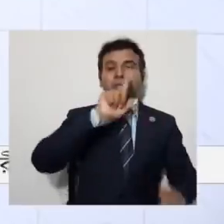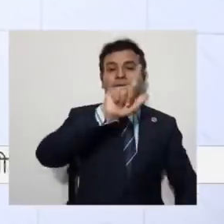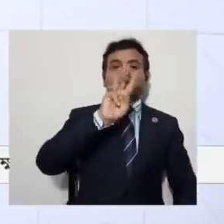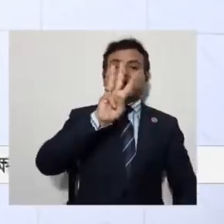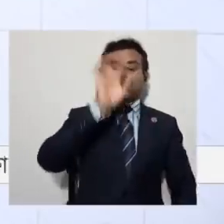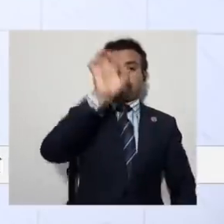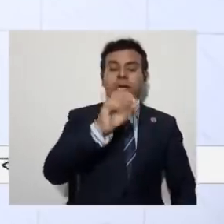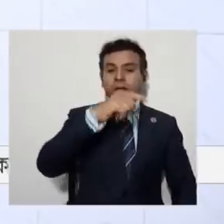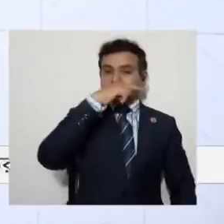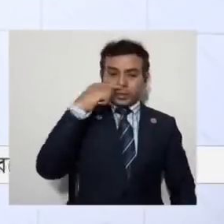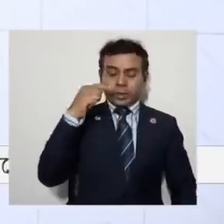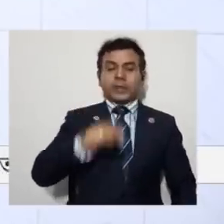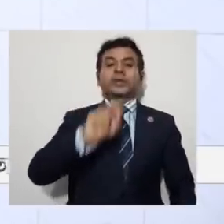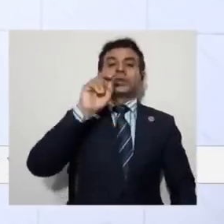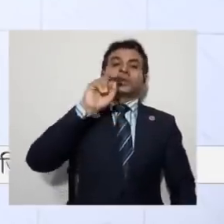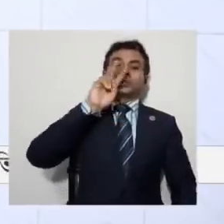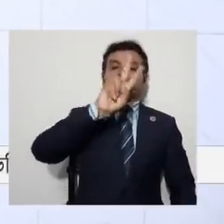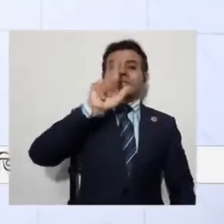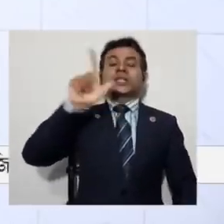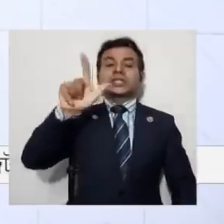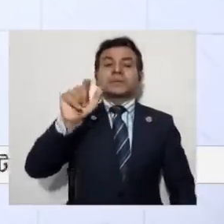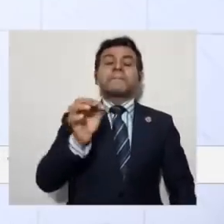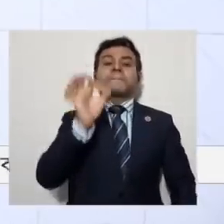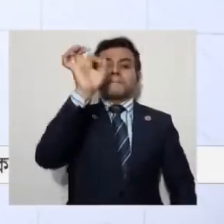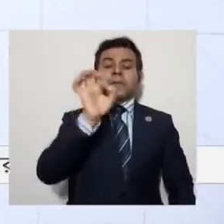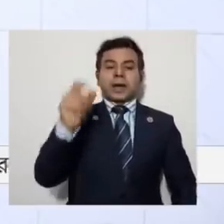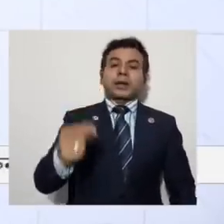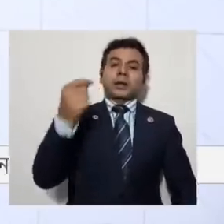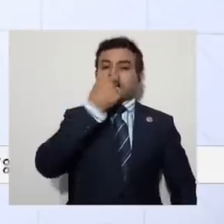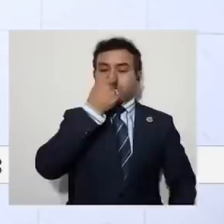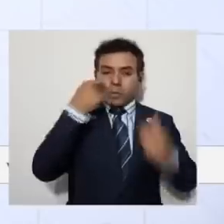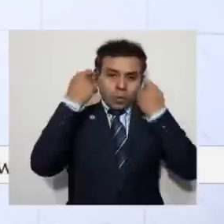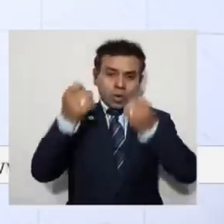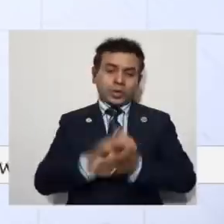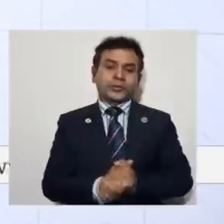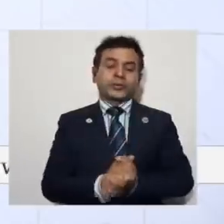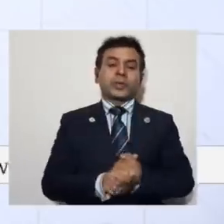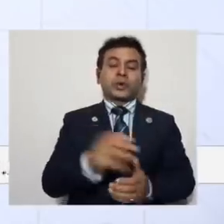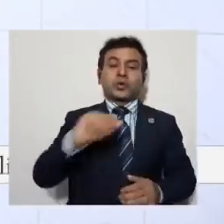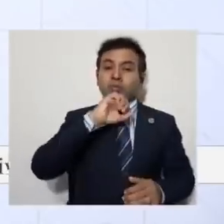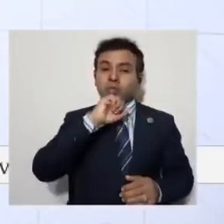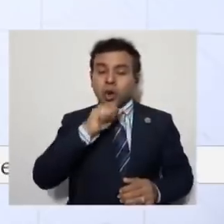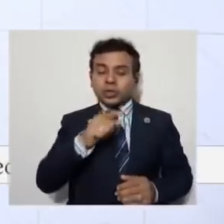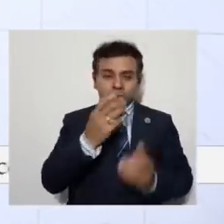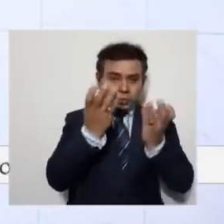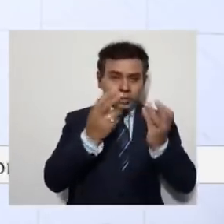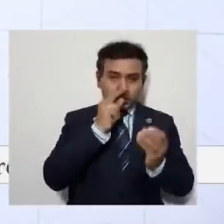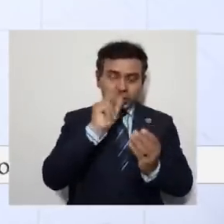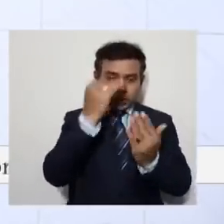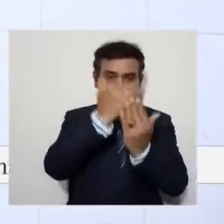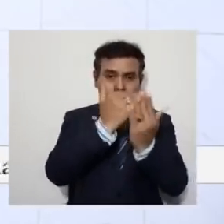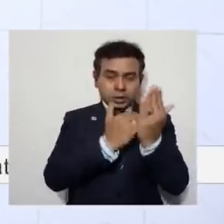যারা মৃত্যুবরণ করেছেন তাদের মধ্যে 73 ভাগ পুরুষ এবং 27 ভাগ নারী। আমরা যদি বয়স